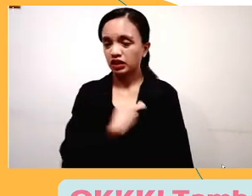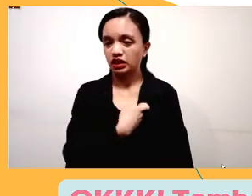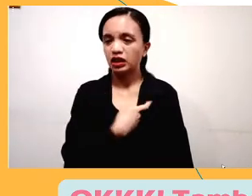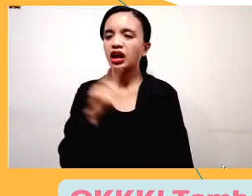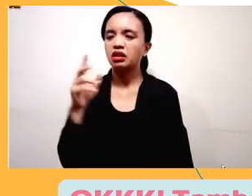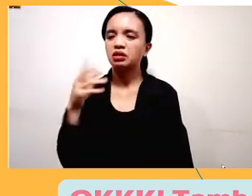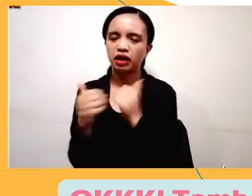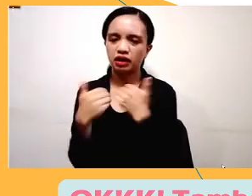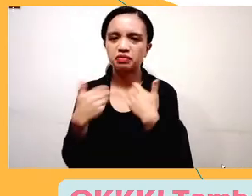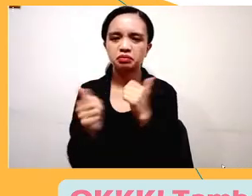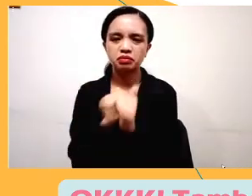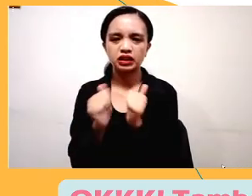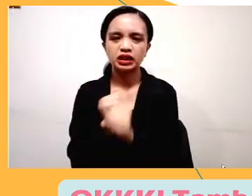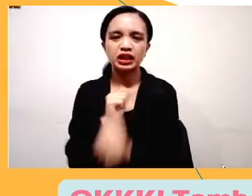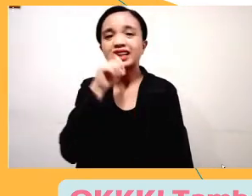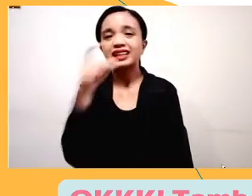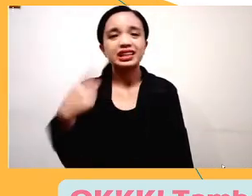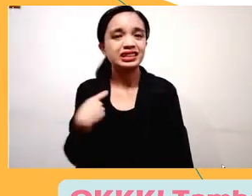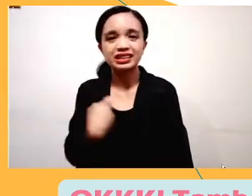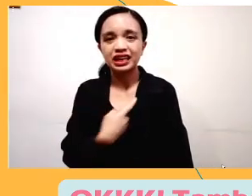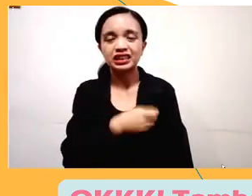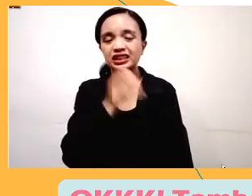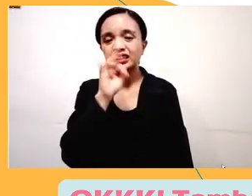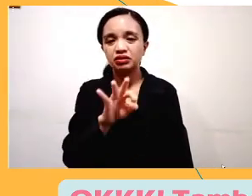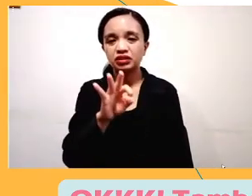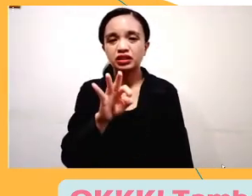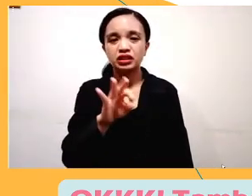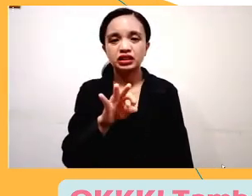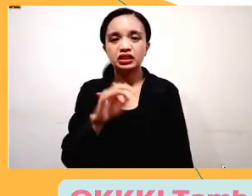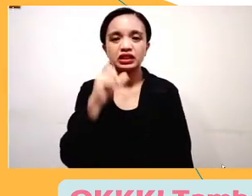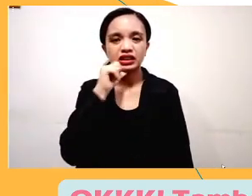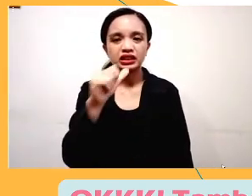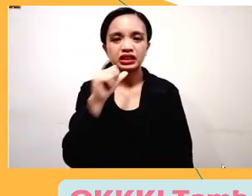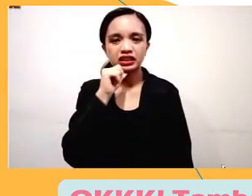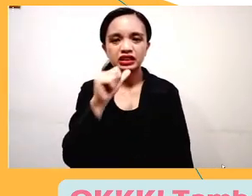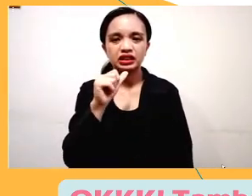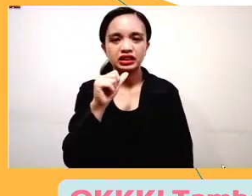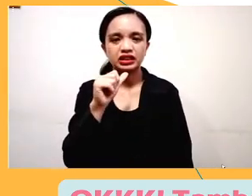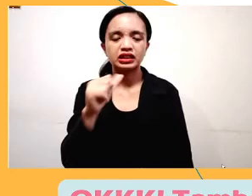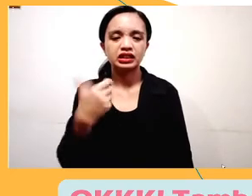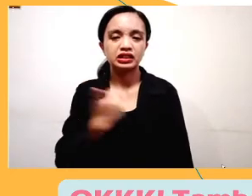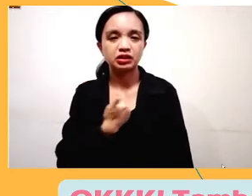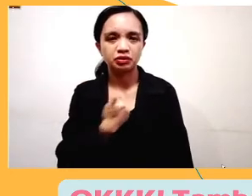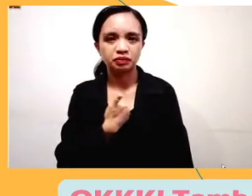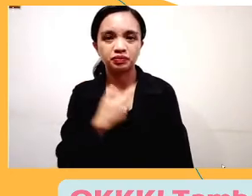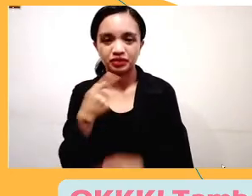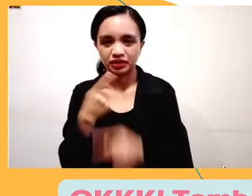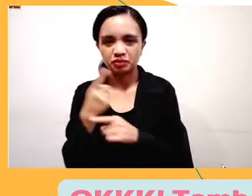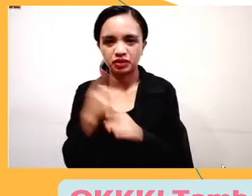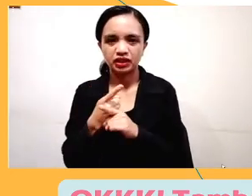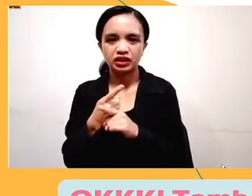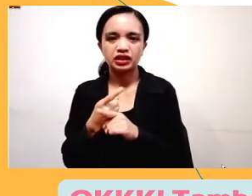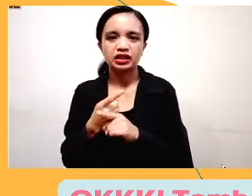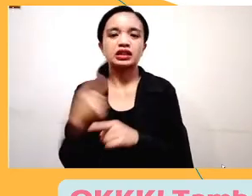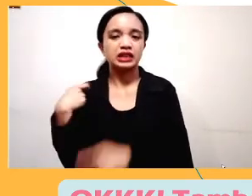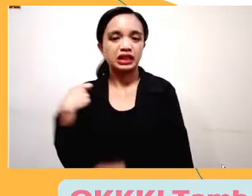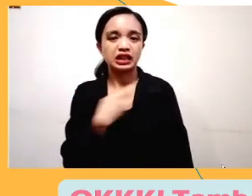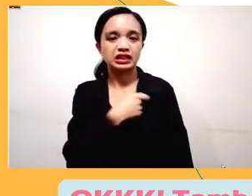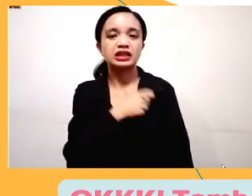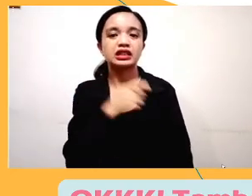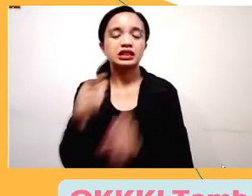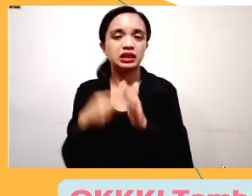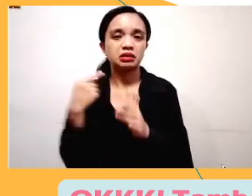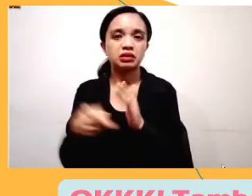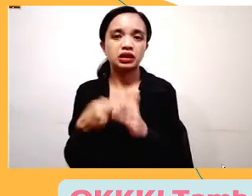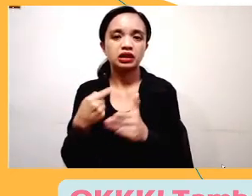kung hindi yun, ano eh, kung hindi siya may naantig sa loob mo. Di ba? Masasaktan tayo minsan kasi parang, ay, ano yun? Di